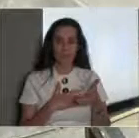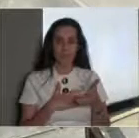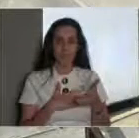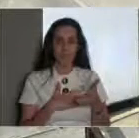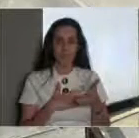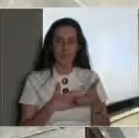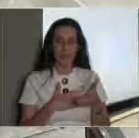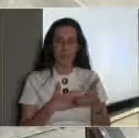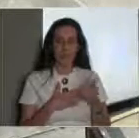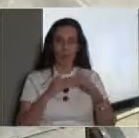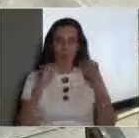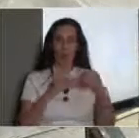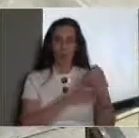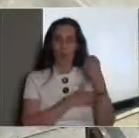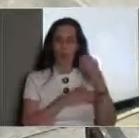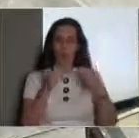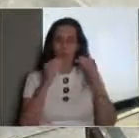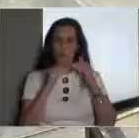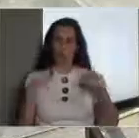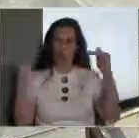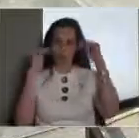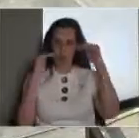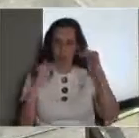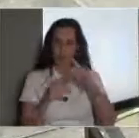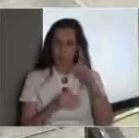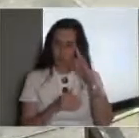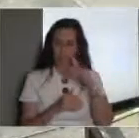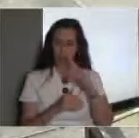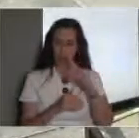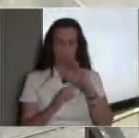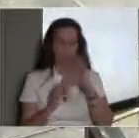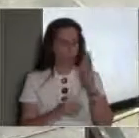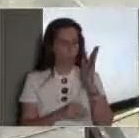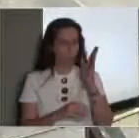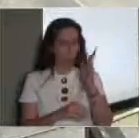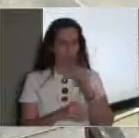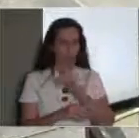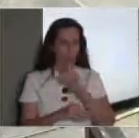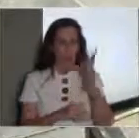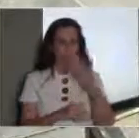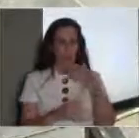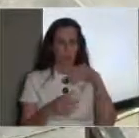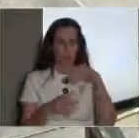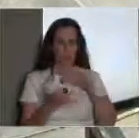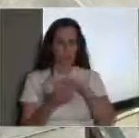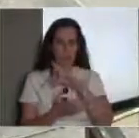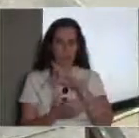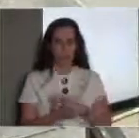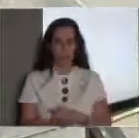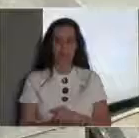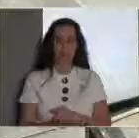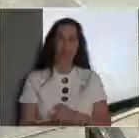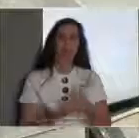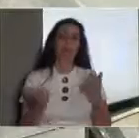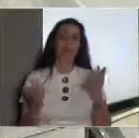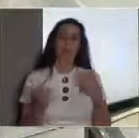לקצץ את הכנפיים של הבג"ץ, שהוא, לעניות דעתי, הוא עמלקי, לא יהודים יושבים שם,